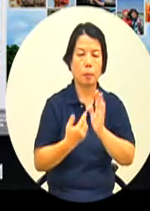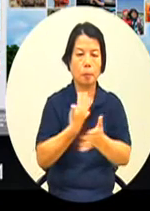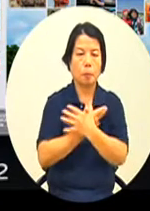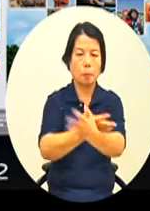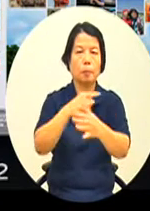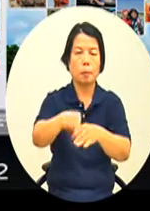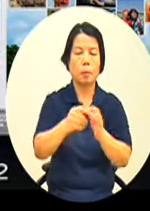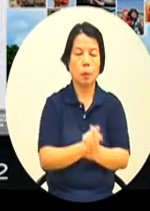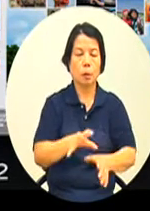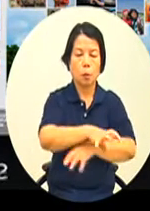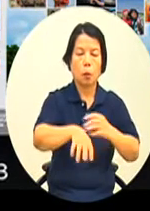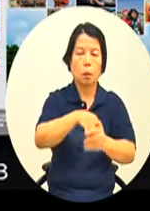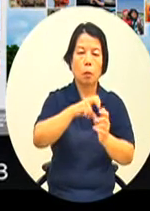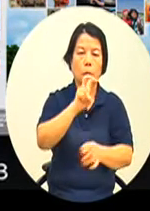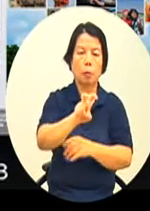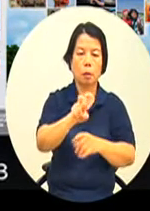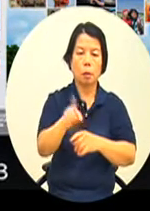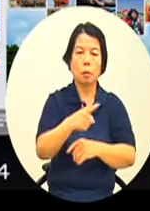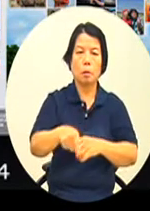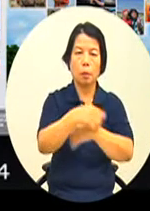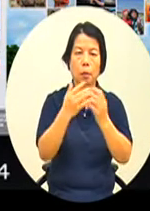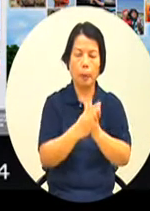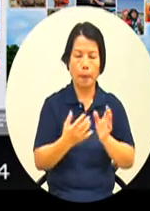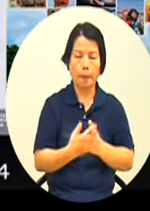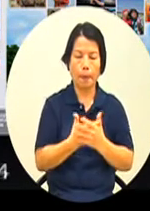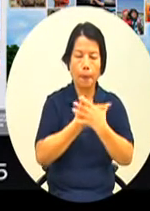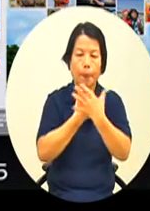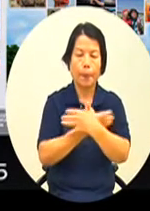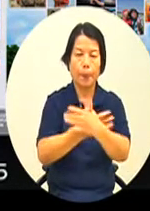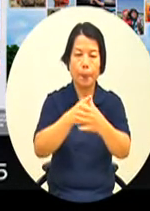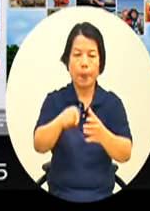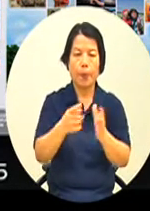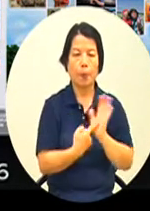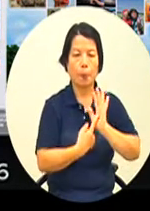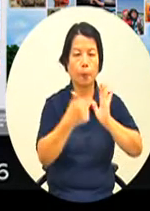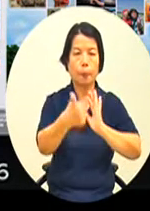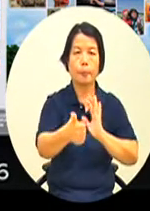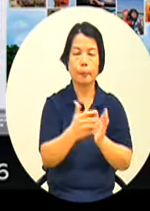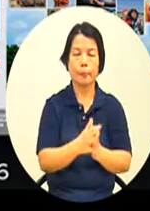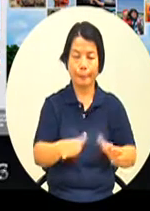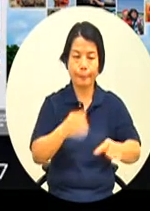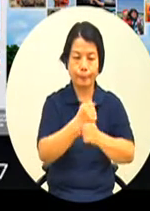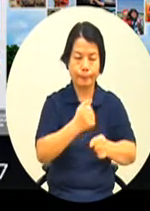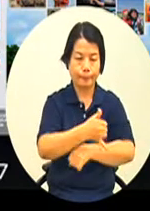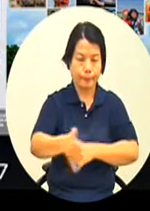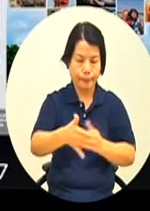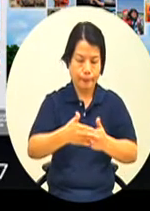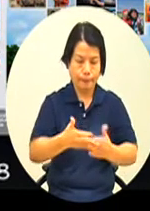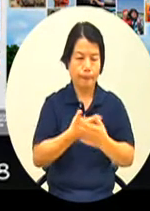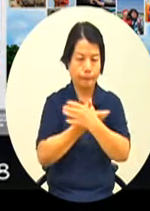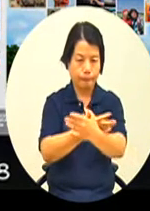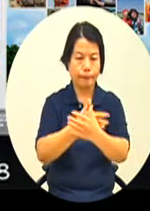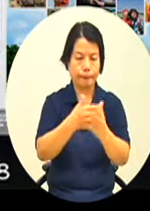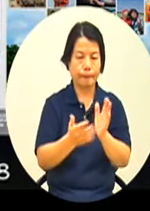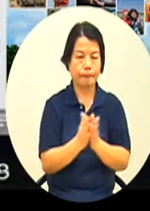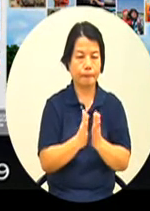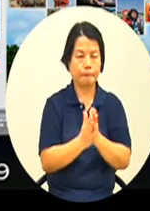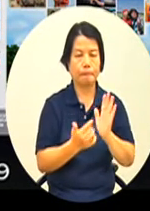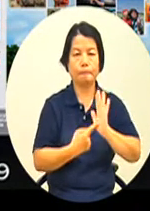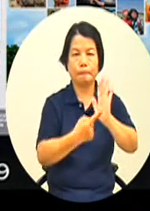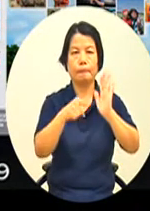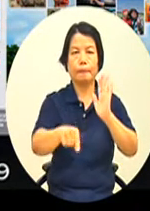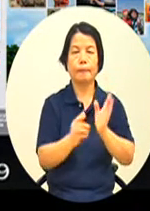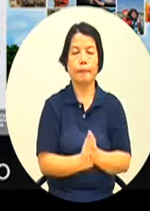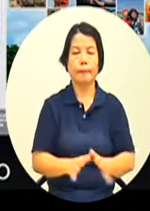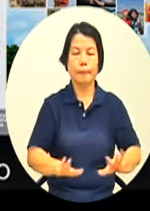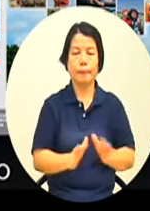来自各局处在表现相当优秀的一个职工做表扬哦。那我们除了